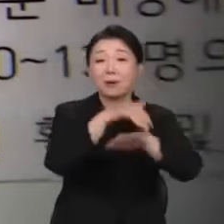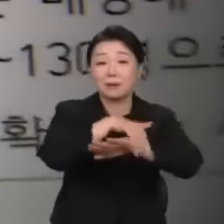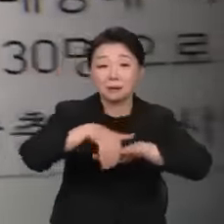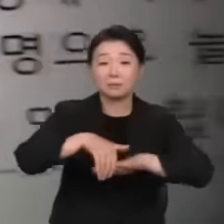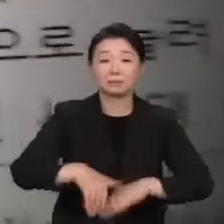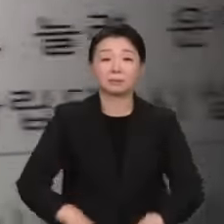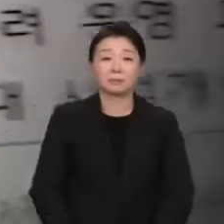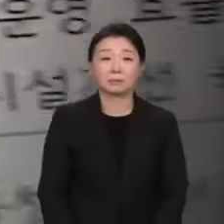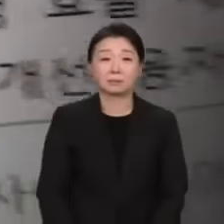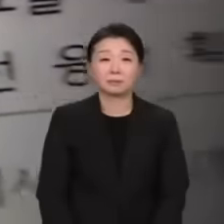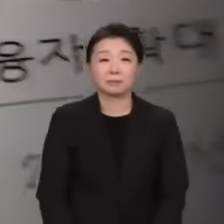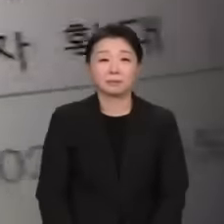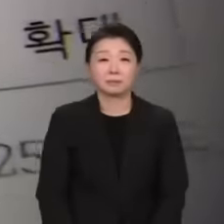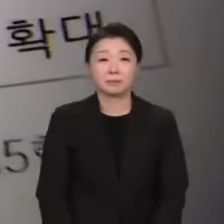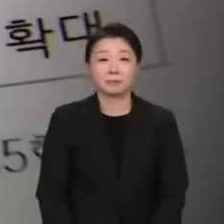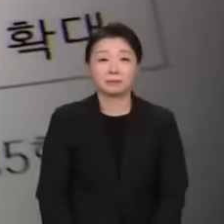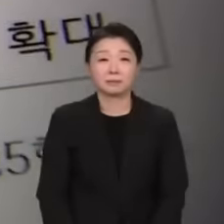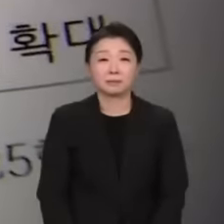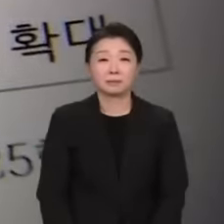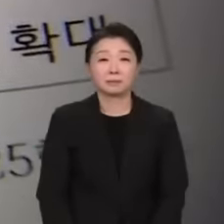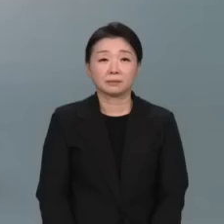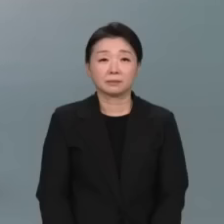JTBC 임예은입니다.